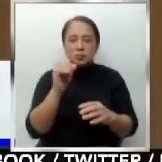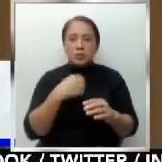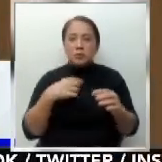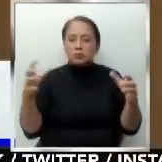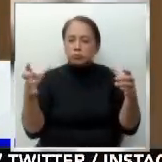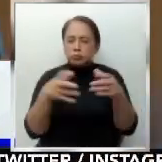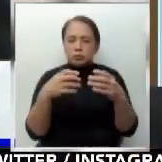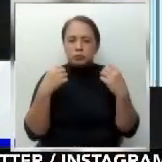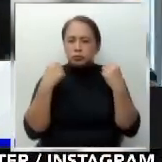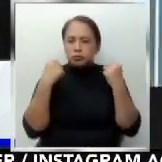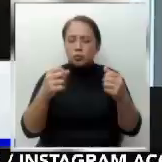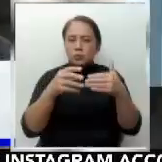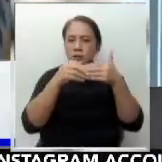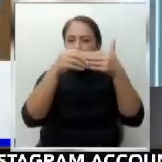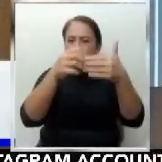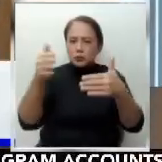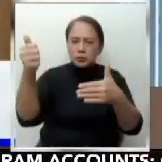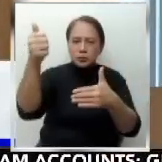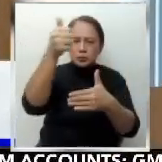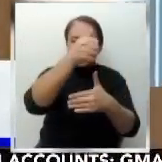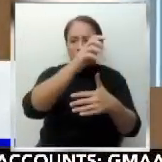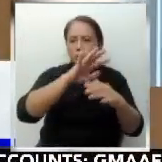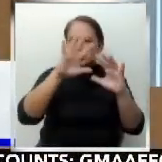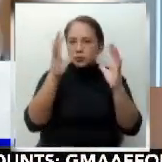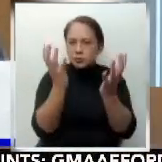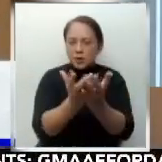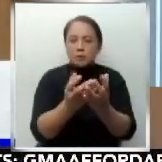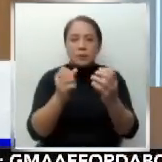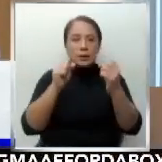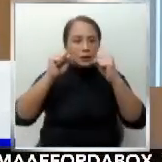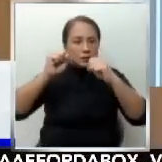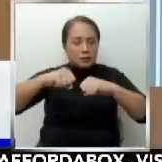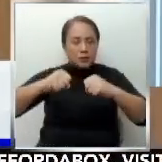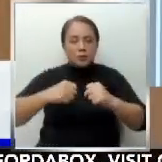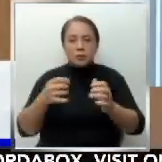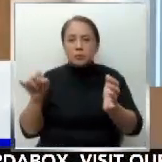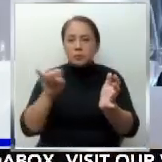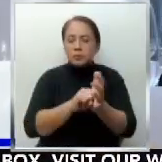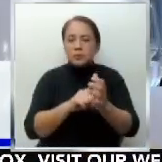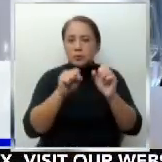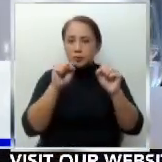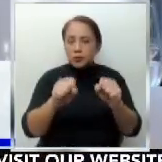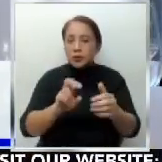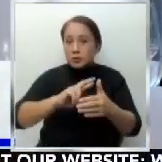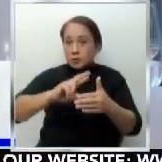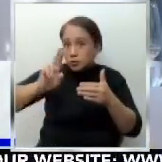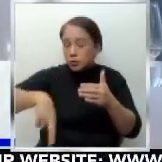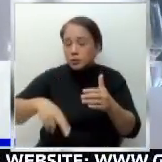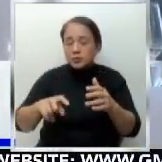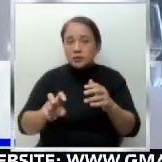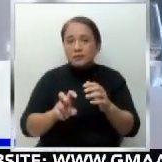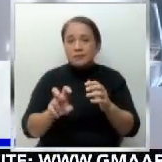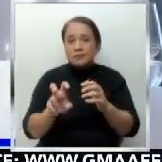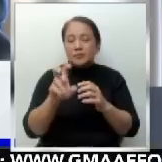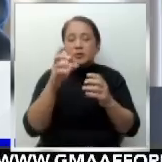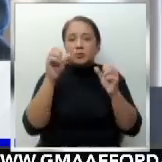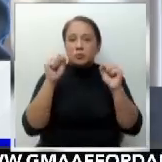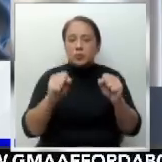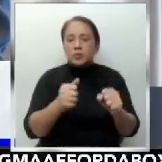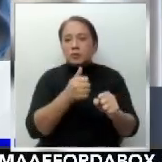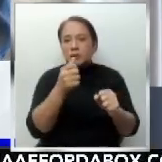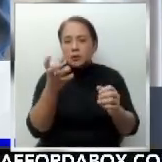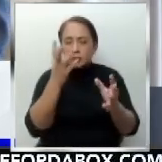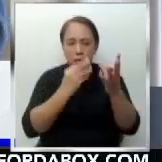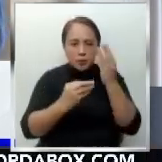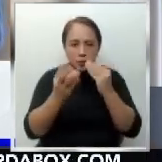at negosyante sa mundo. Bukod sa mga kasunduan para sa pamuhunan ng maaaring bunga ng biyaheng ito, marami rin pwedeng makuhang kaalaman at pamamaraan